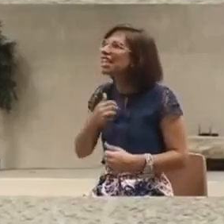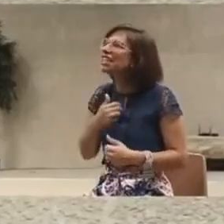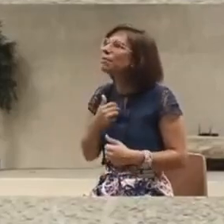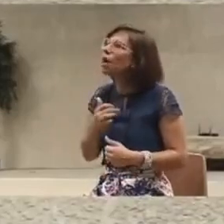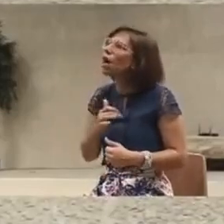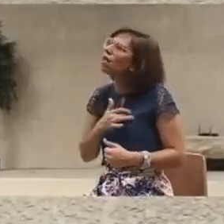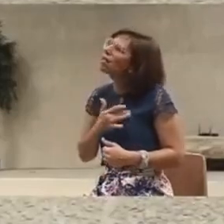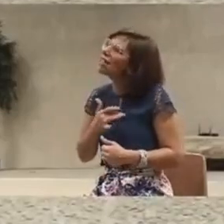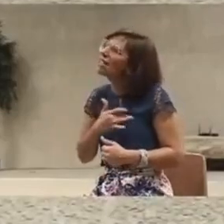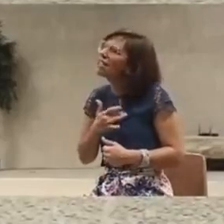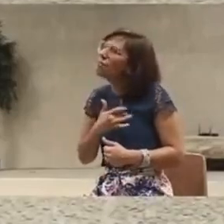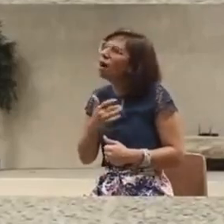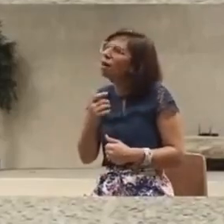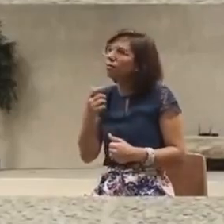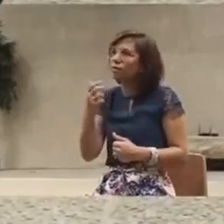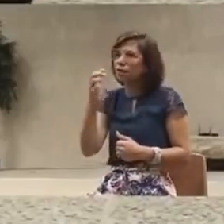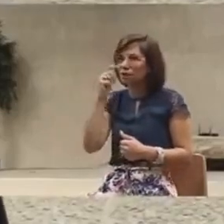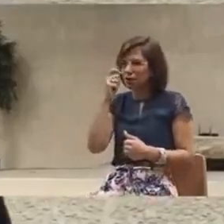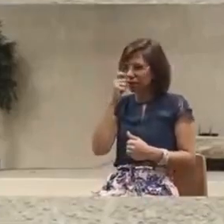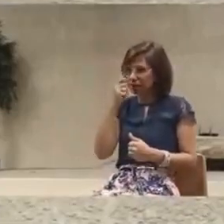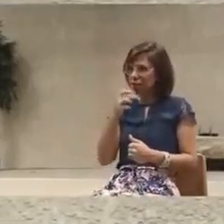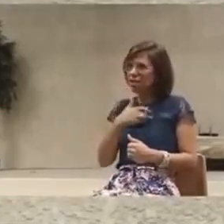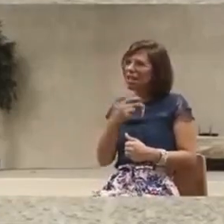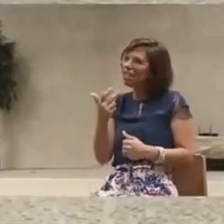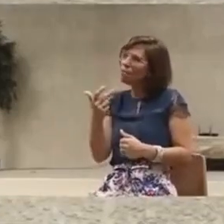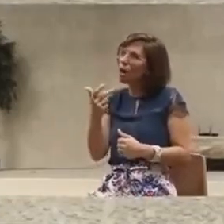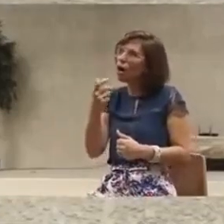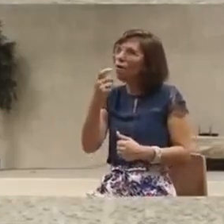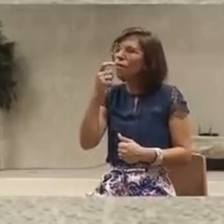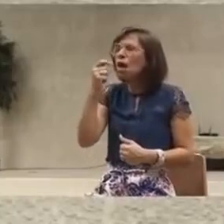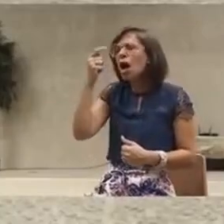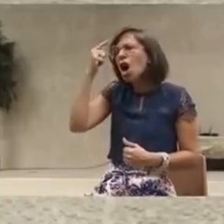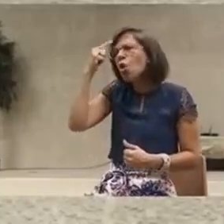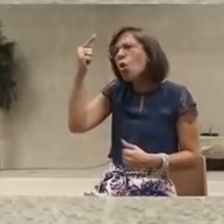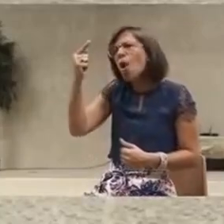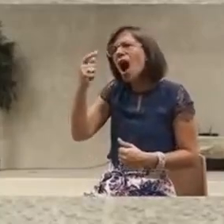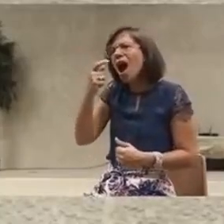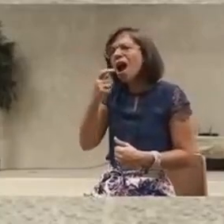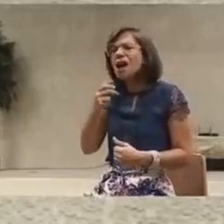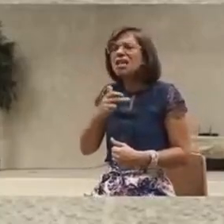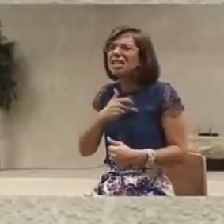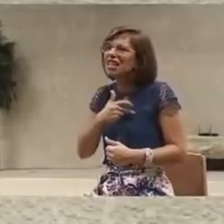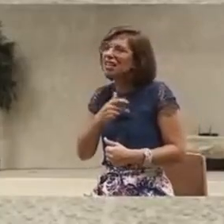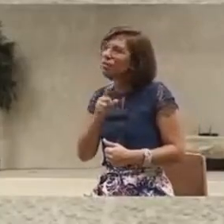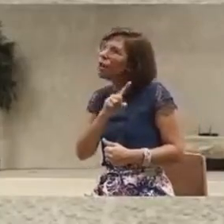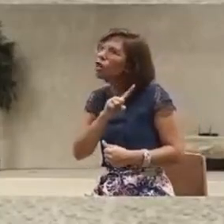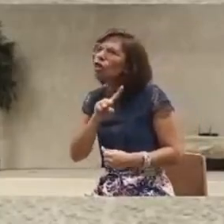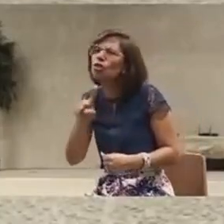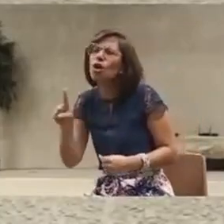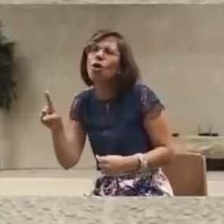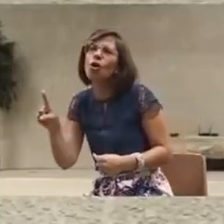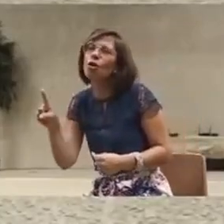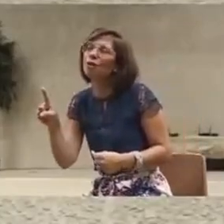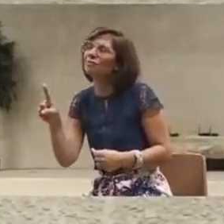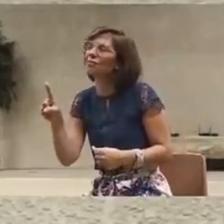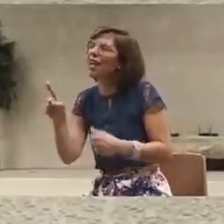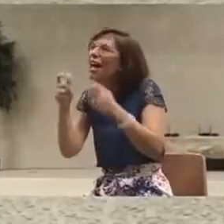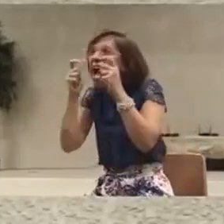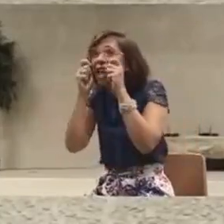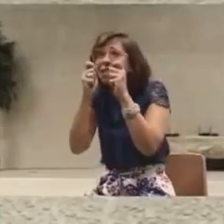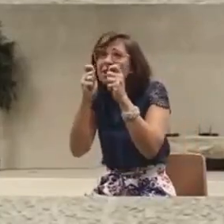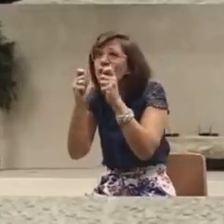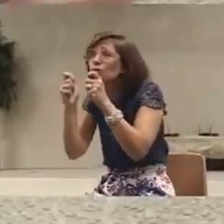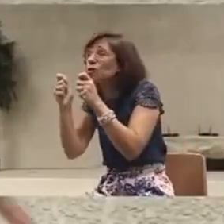et qu'on se fie aux paramètres, ça va nous engendrer tout un tas de raisonnements qui risquent de vous amener dans